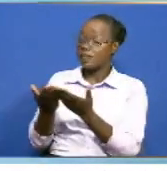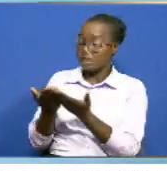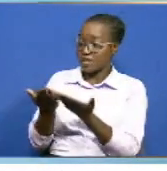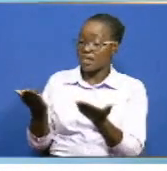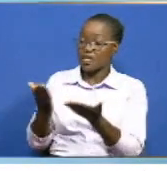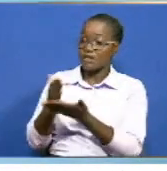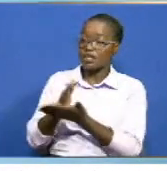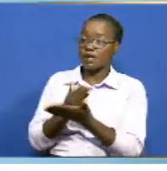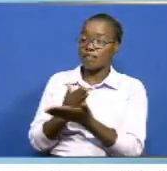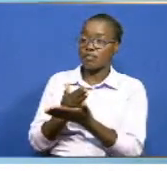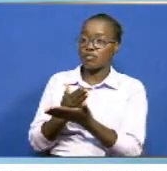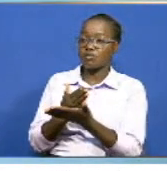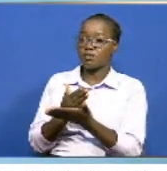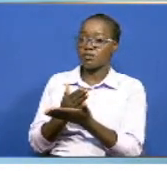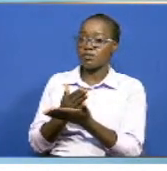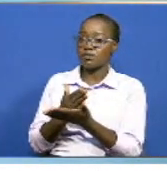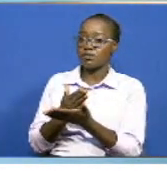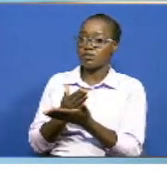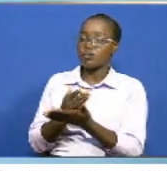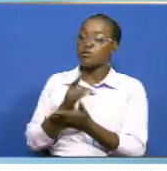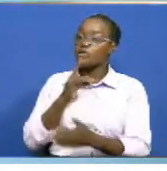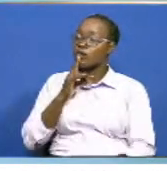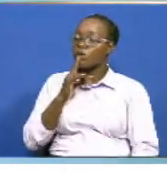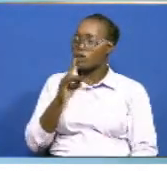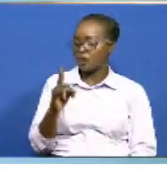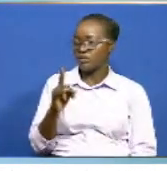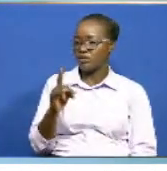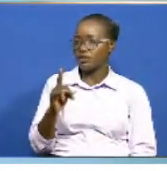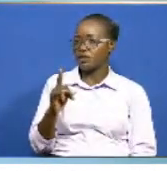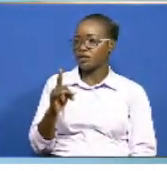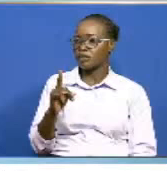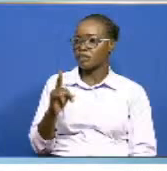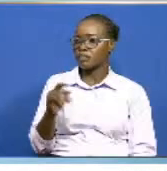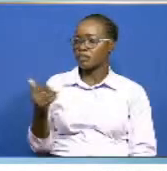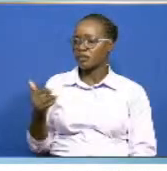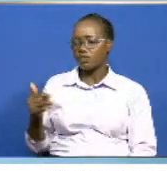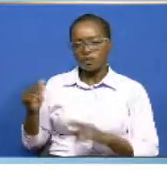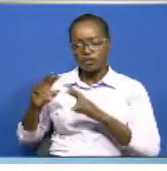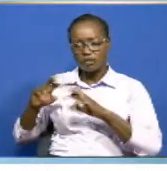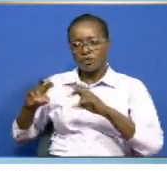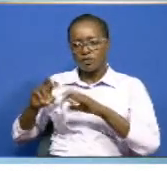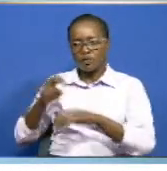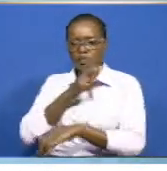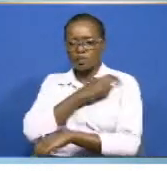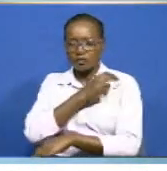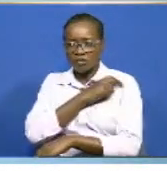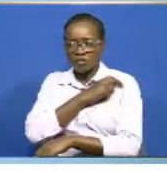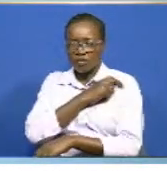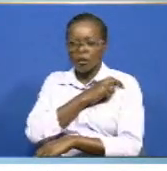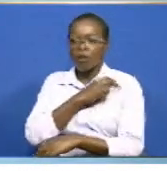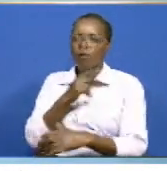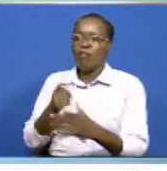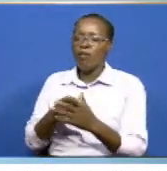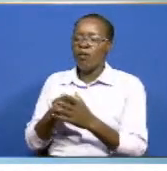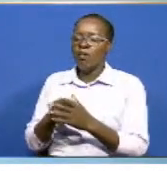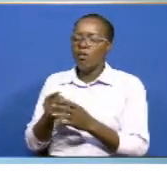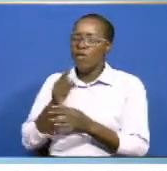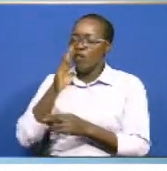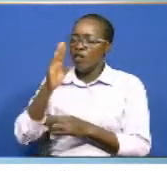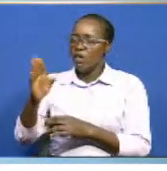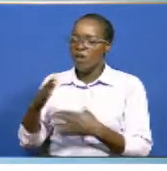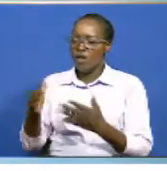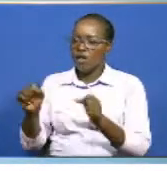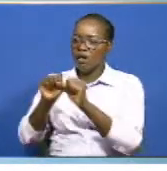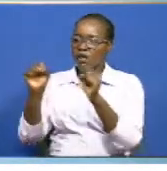zilichukua maagizo, wengine walitutafuta, tukakaa, tukawaelekeza jinsi ambavyo wangetengeneza